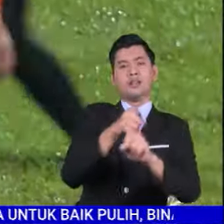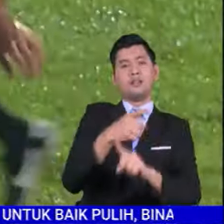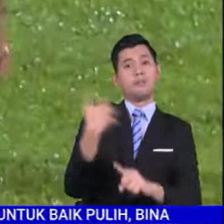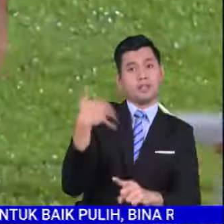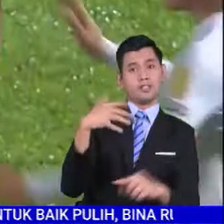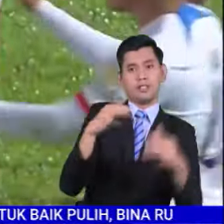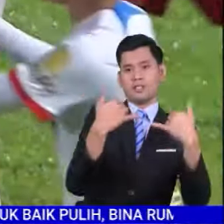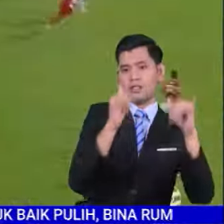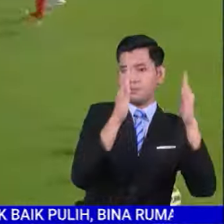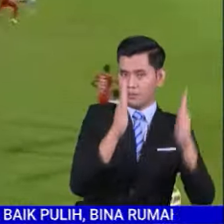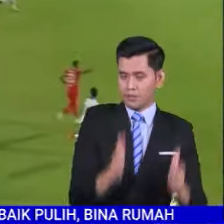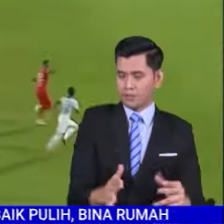foresttery